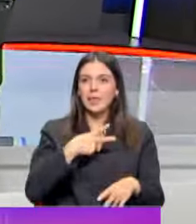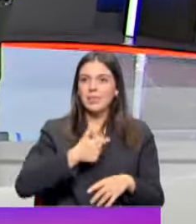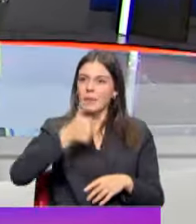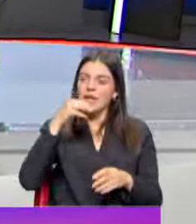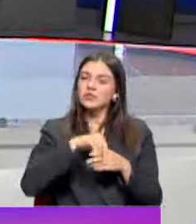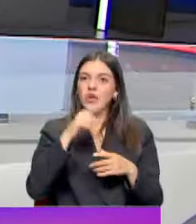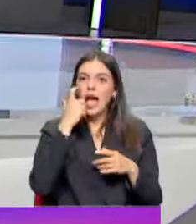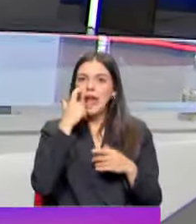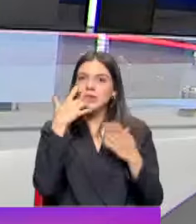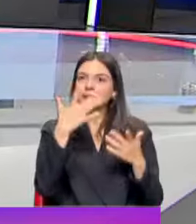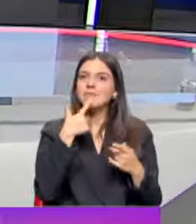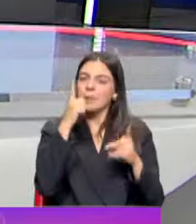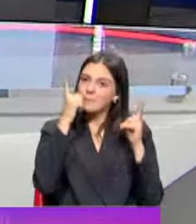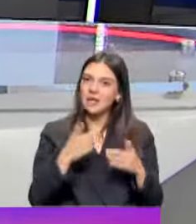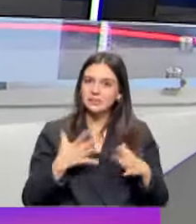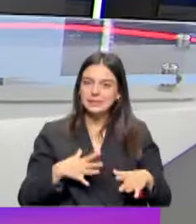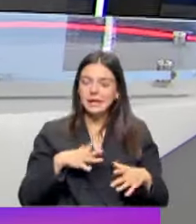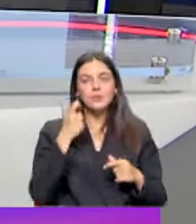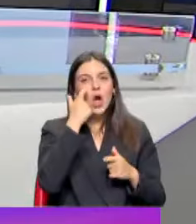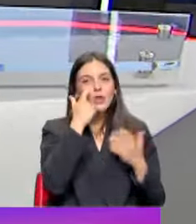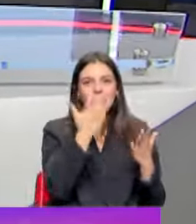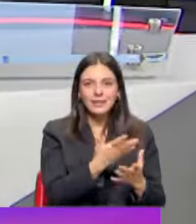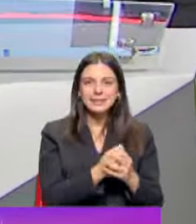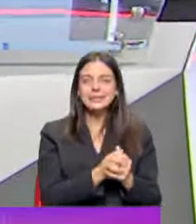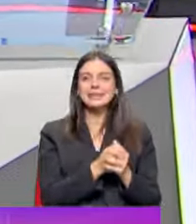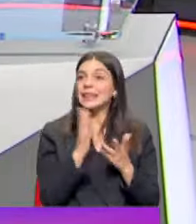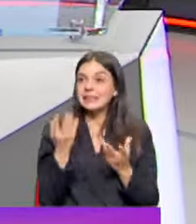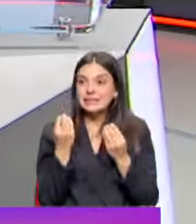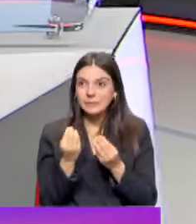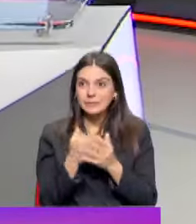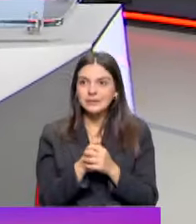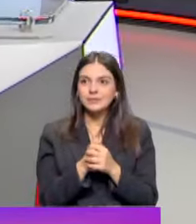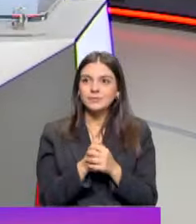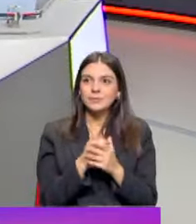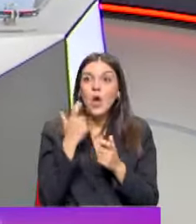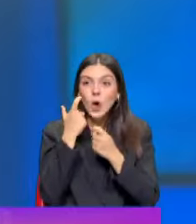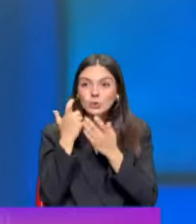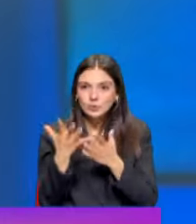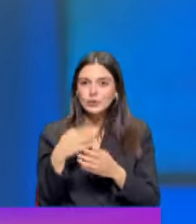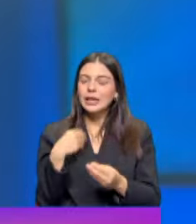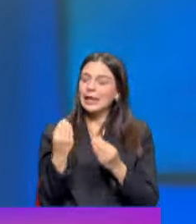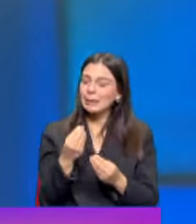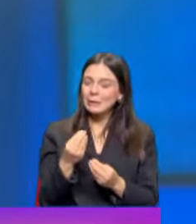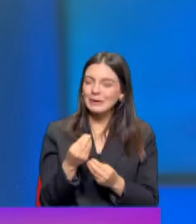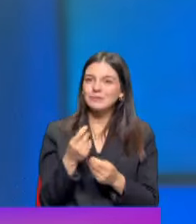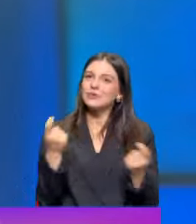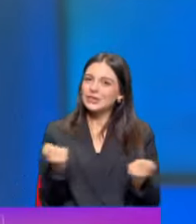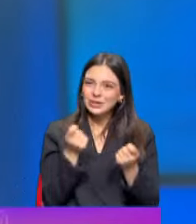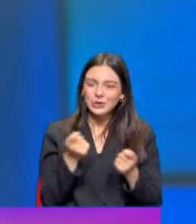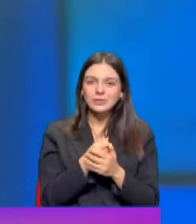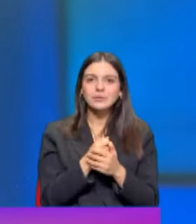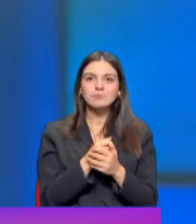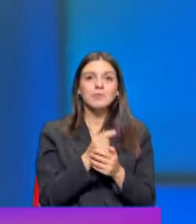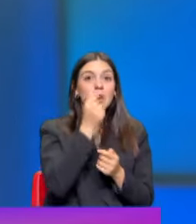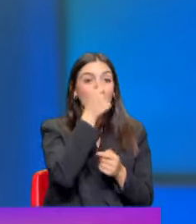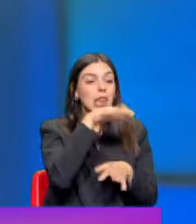başkanlığı için hayırlı uğurlu olsun diyerek başlayayım isterim. Hoş geldiniz. Nasılsınız? Hoş bulduk, çok teşekkür ederim. İyiyiz, çalışıyoruz. Kolay